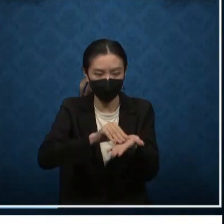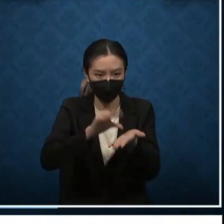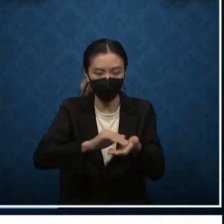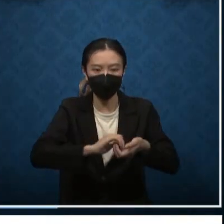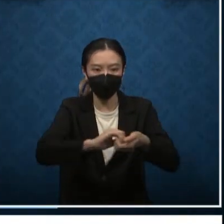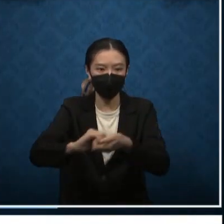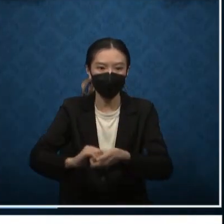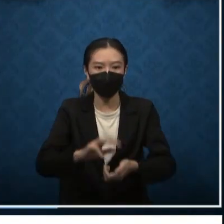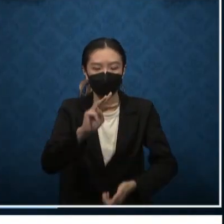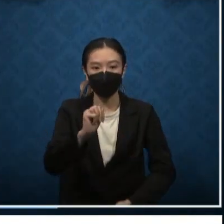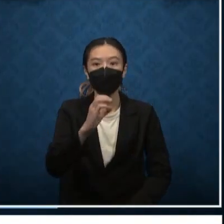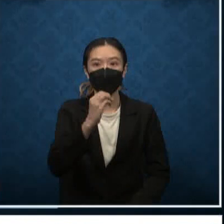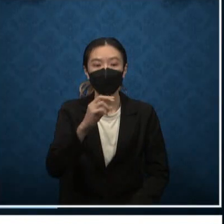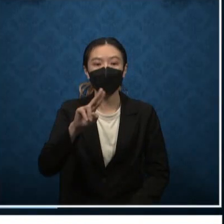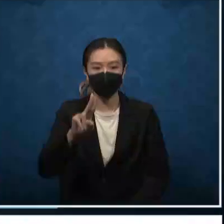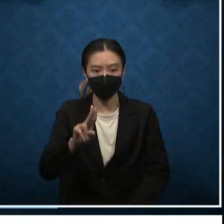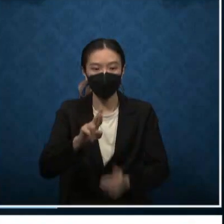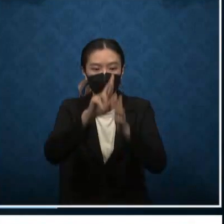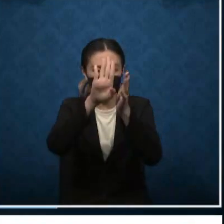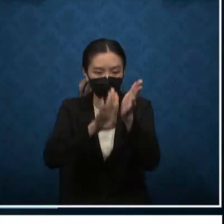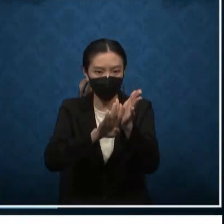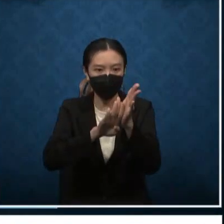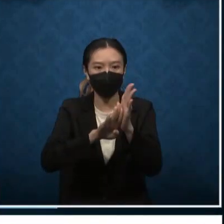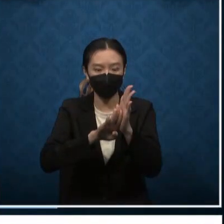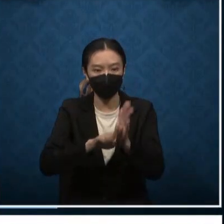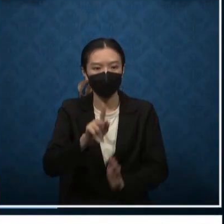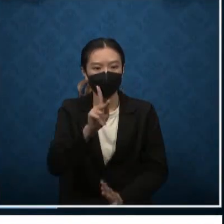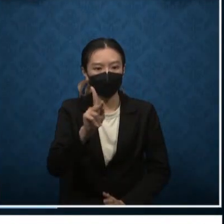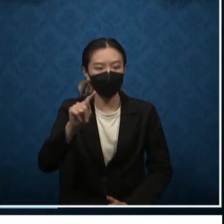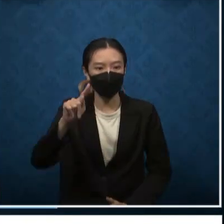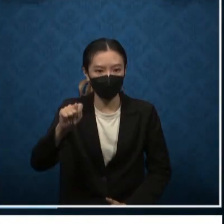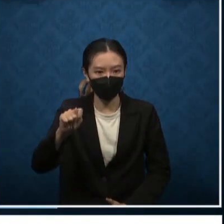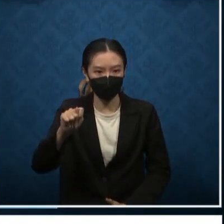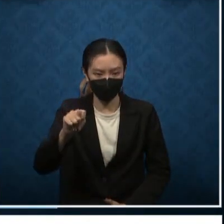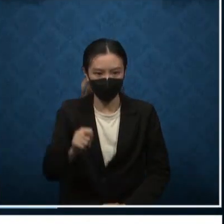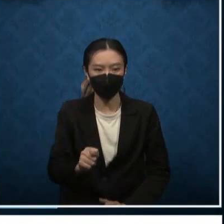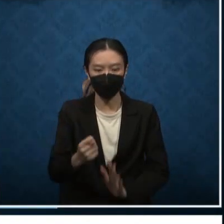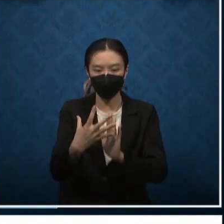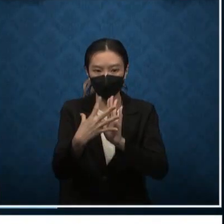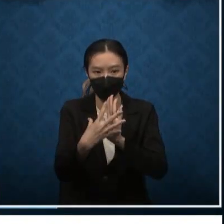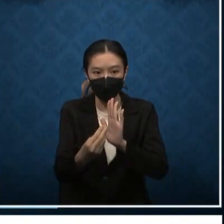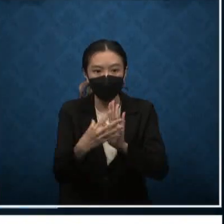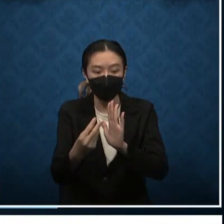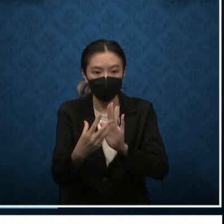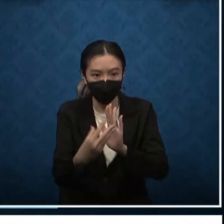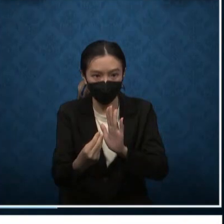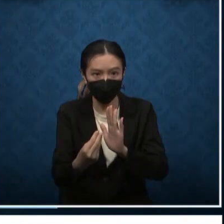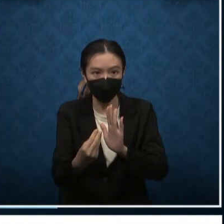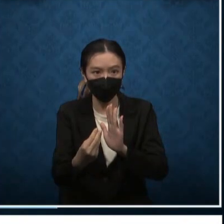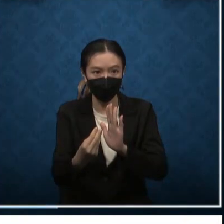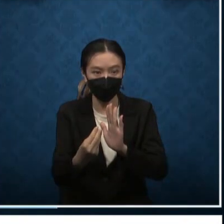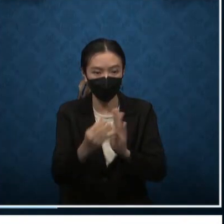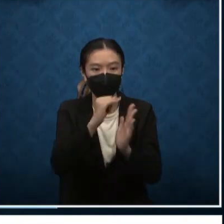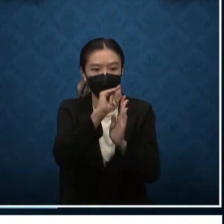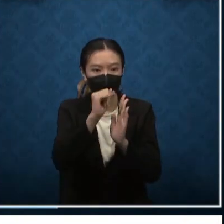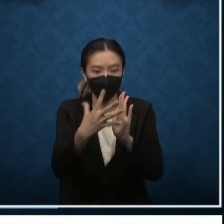ข้างหนวยงานแลวรachen judgeภูสงเสรมพัฒนาประชาพิ artist tiให้ที่ประชุมจัหว